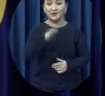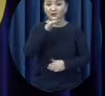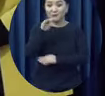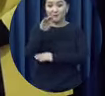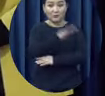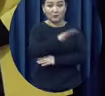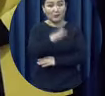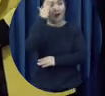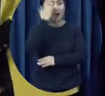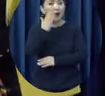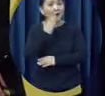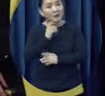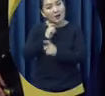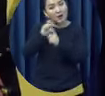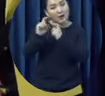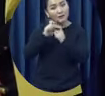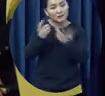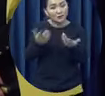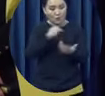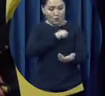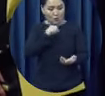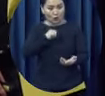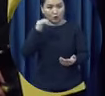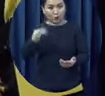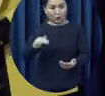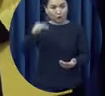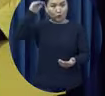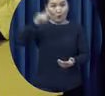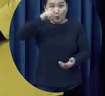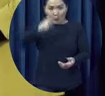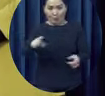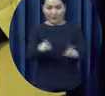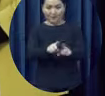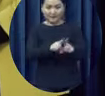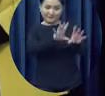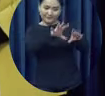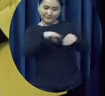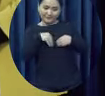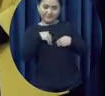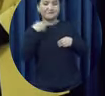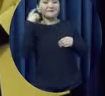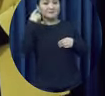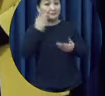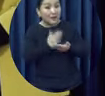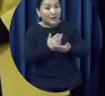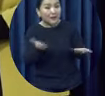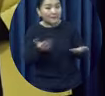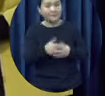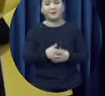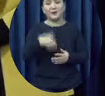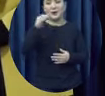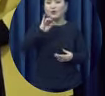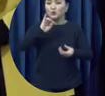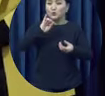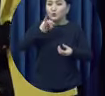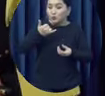эцэг эхтэйгээ ярилцсанаар өөрийгөө илүү том хүн болсон мэтээр илүү чухал хүмүүстээр мэдэрч чаддаг. Мөн юу хийхээ эцэг